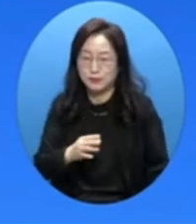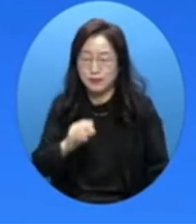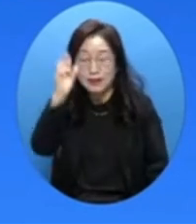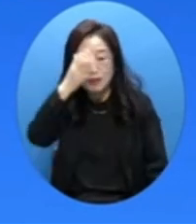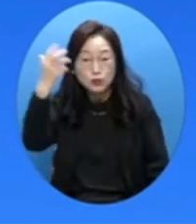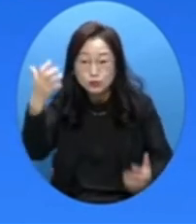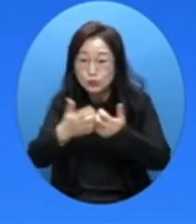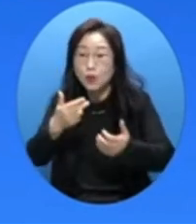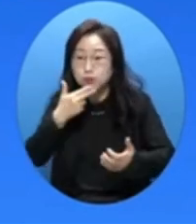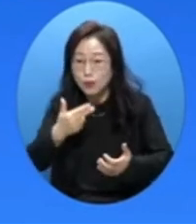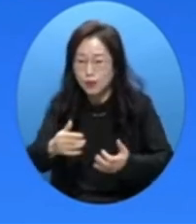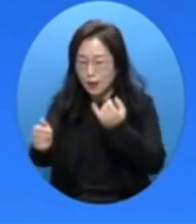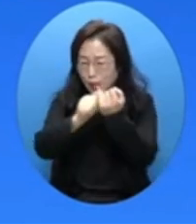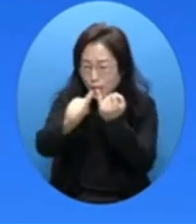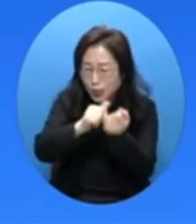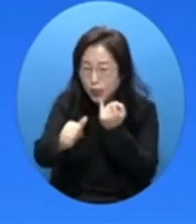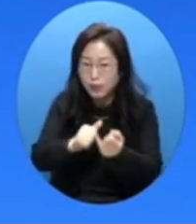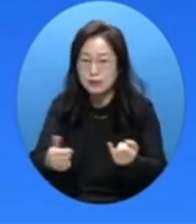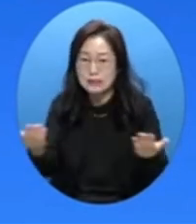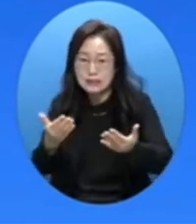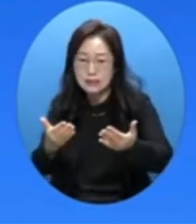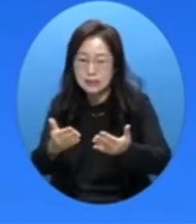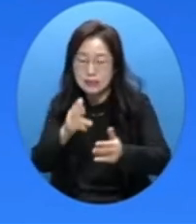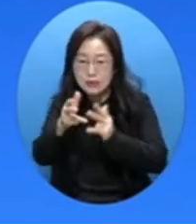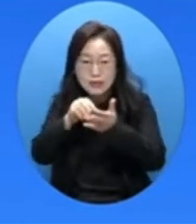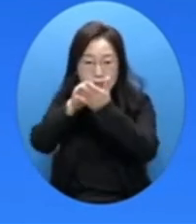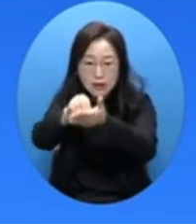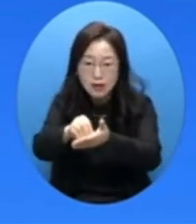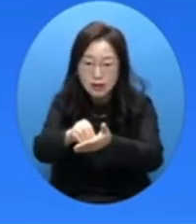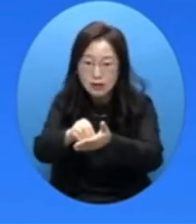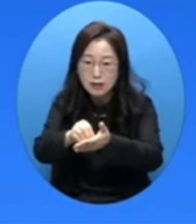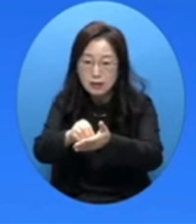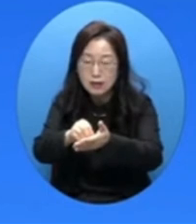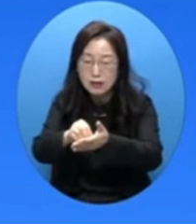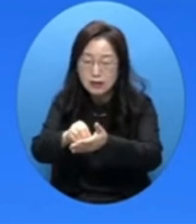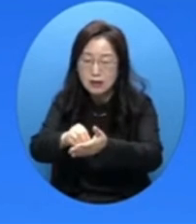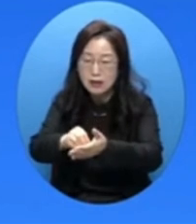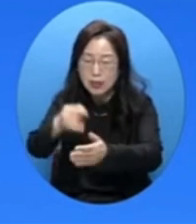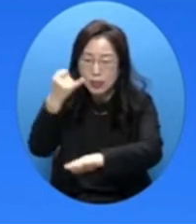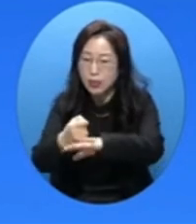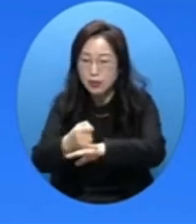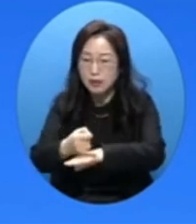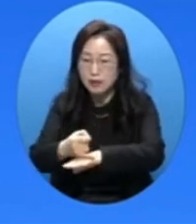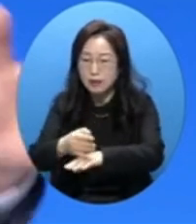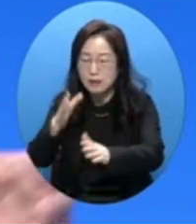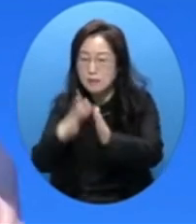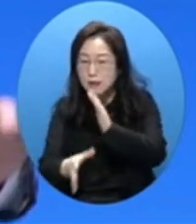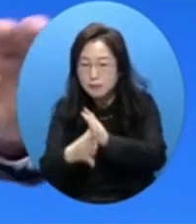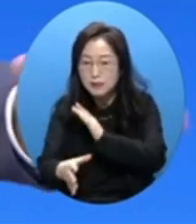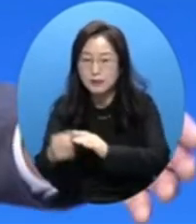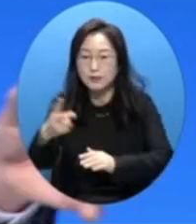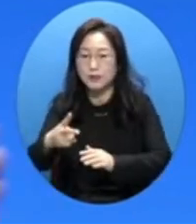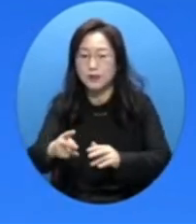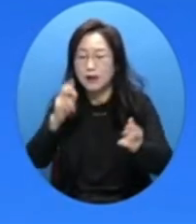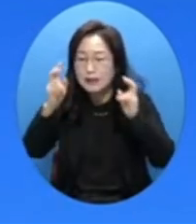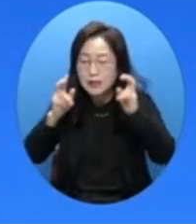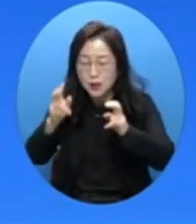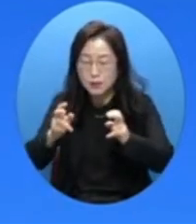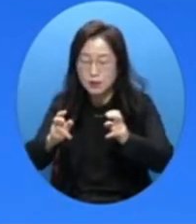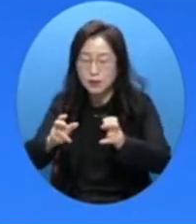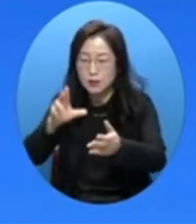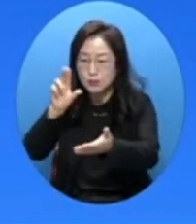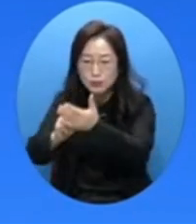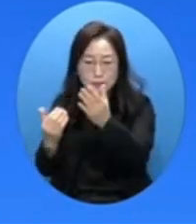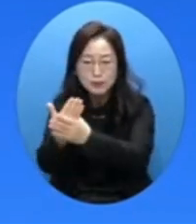가정에 쥐락쥐락하고 직장에 가서도 늘 인정받지 못하고 문제투성이 사람이 되고 사업도 여러 가지 문제가 생겨나게